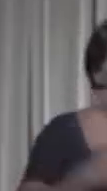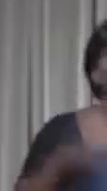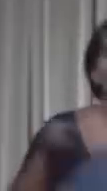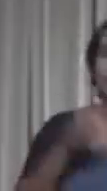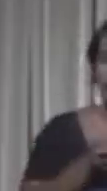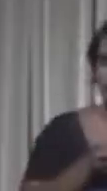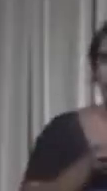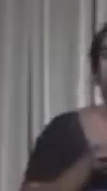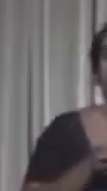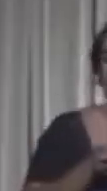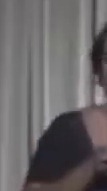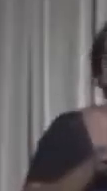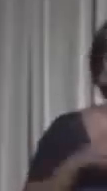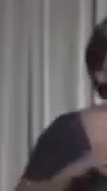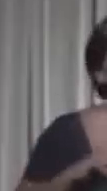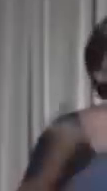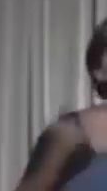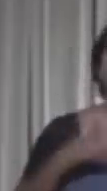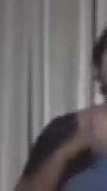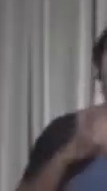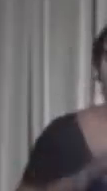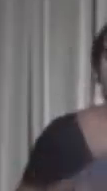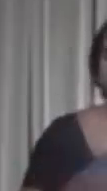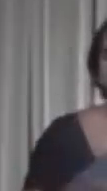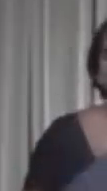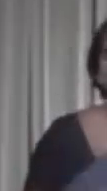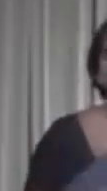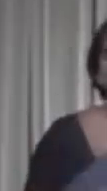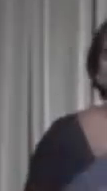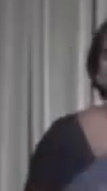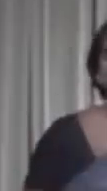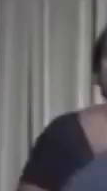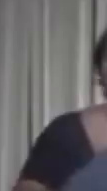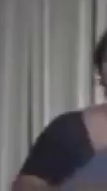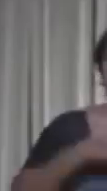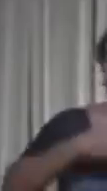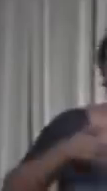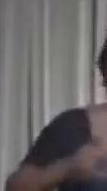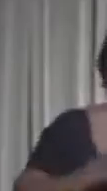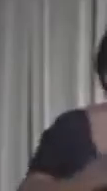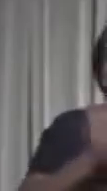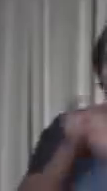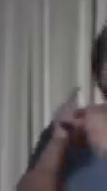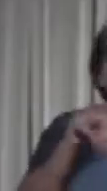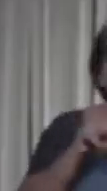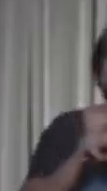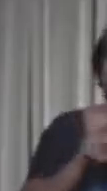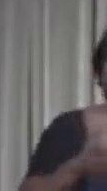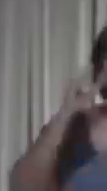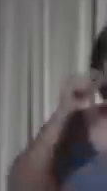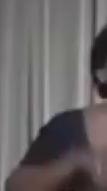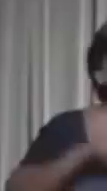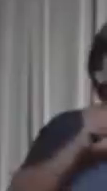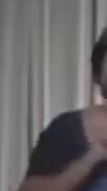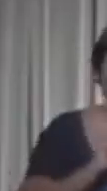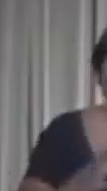குறுகிய காலத்துக்கு செய்யலாம், ஆனால் இந்த நாட்டுடைய பொருளாதாரம் அழிந்துவிடும், நமது பிள்ளைகள் கடன்காரர்களாக மாறிவிடுவார்கள், இந்த நாட்டுடைய